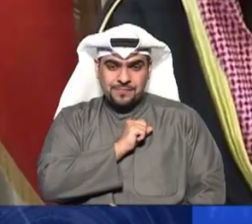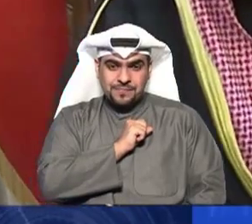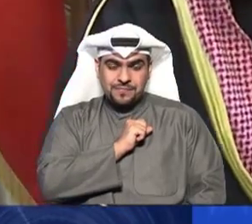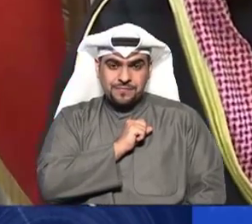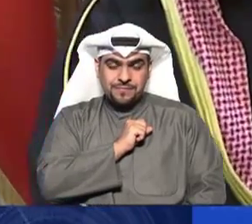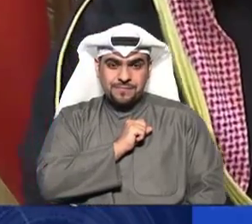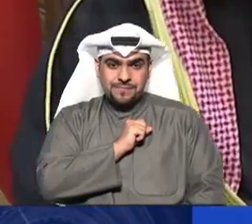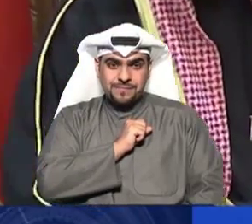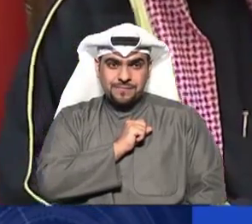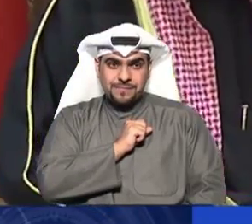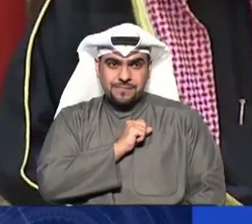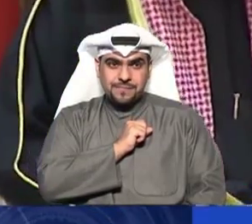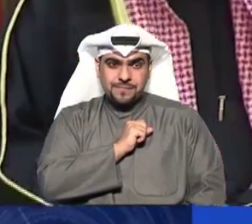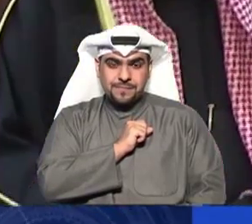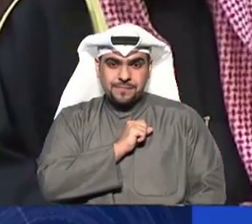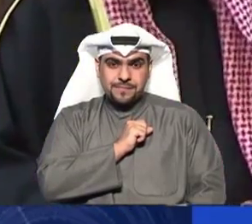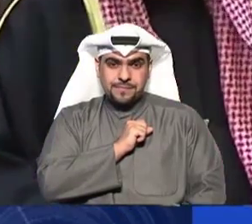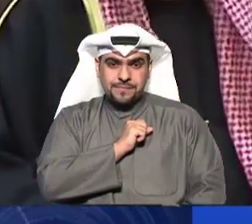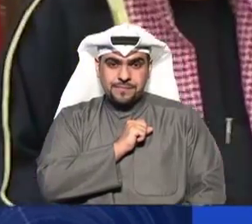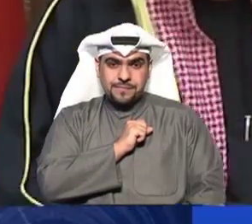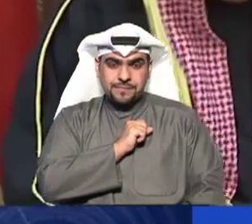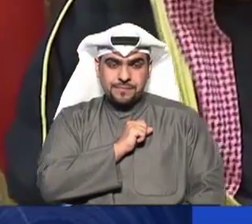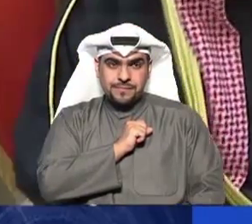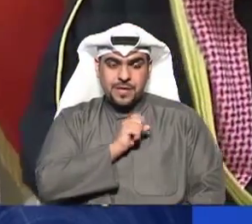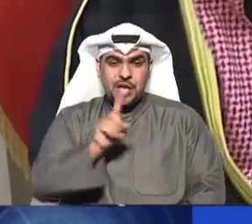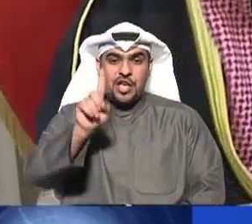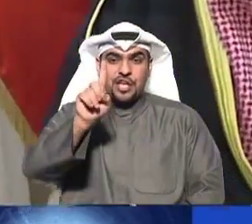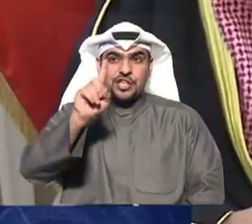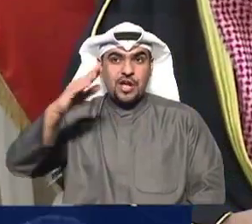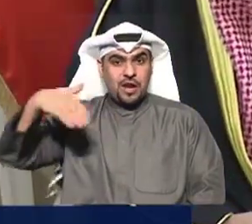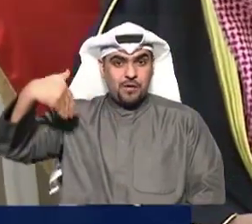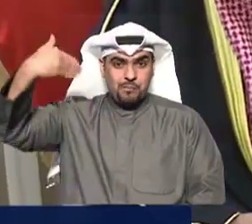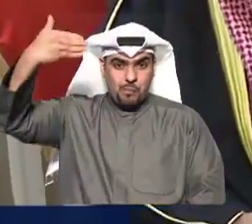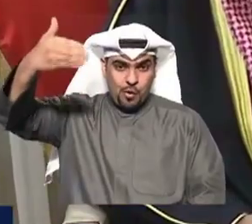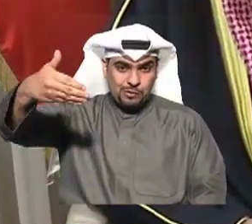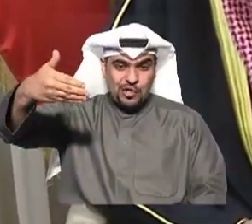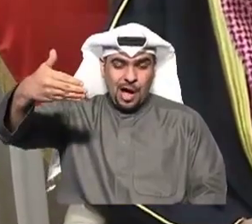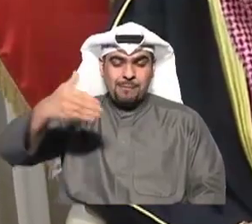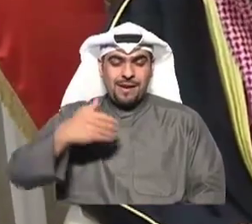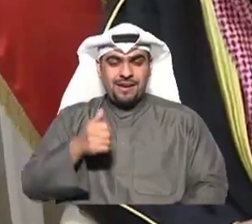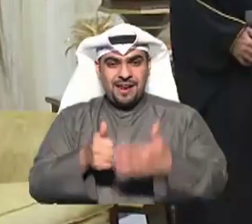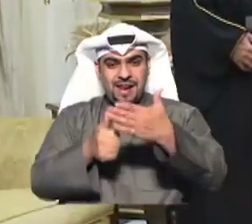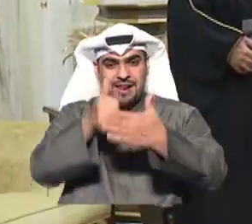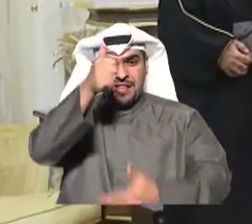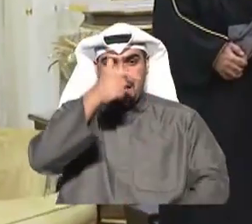بكرة أفضل من اللي بعده. إن شاء الله.